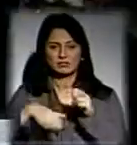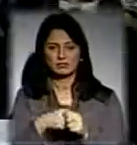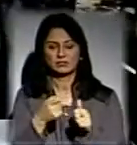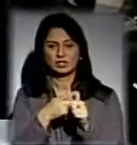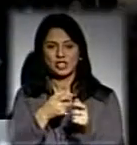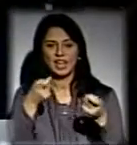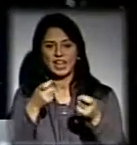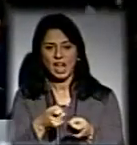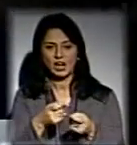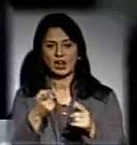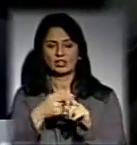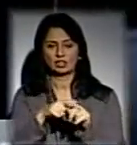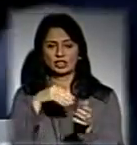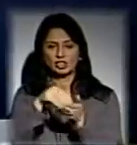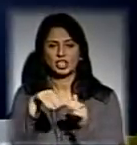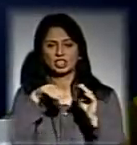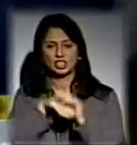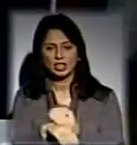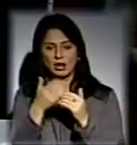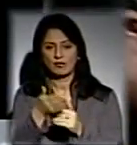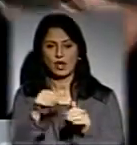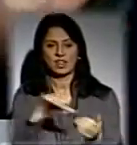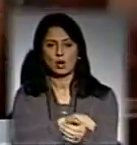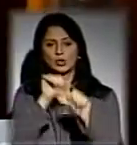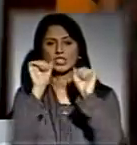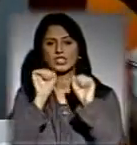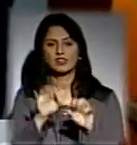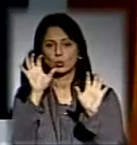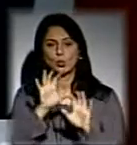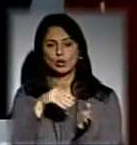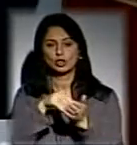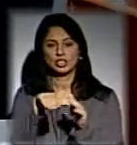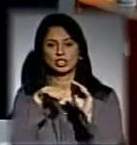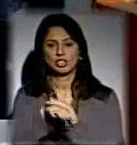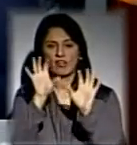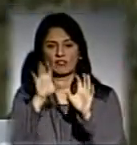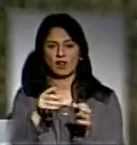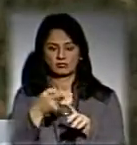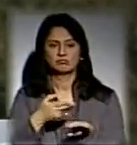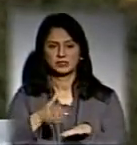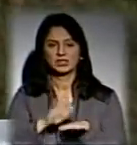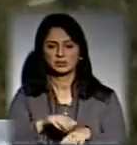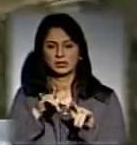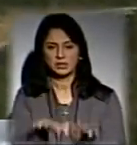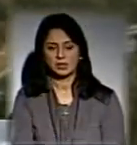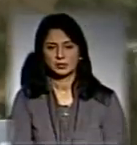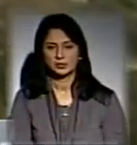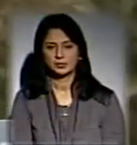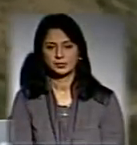ჩაგდების იარაღის მართსაწინააღმდეგო შეძენა შენახვისა და ნარკოტიკული საშუალების უკანონო შეძენა შენახვის ფაქტზე მიმდინარეობს.